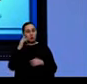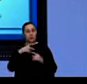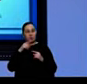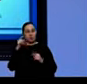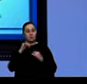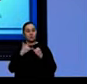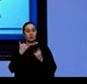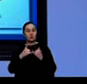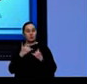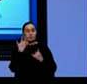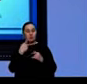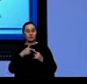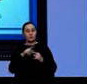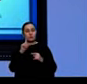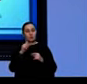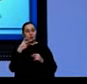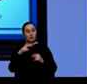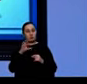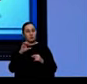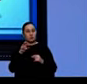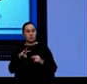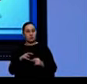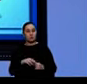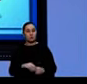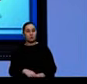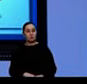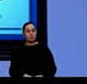бойы сарық рәңді берілген 120 сантиметр.